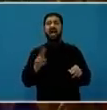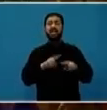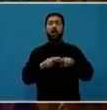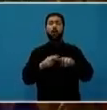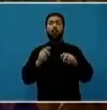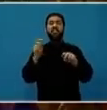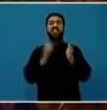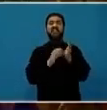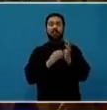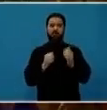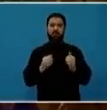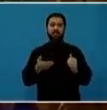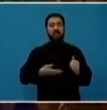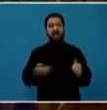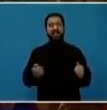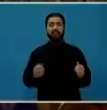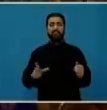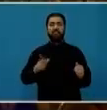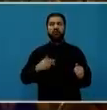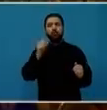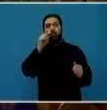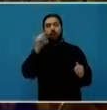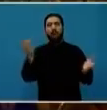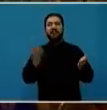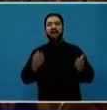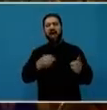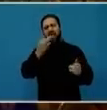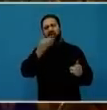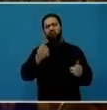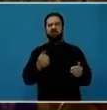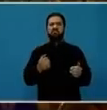oameni care spun, iată, pentru nedreptatea pe care mi-a făcut-o